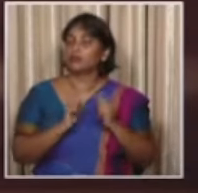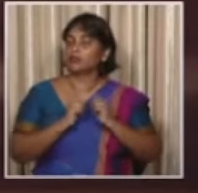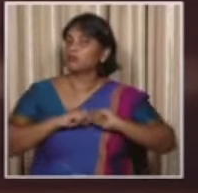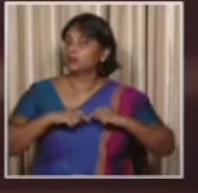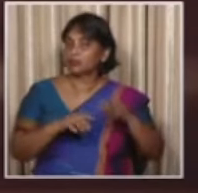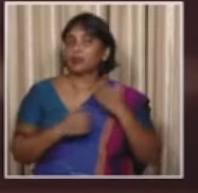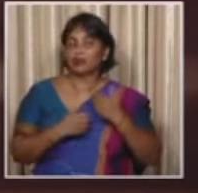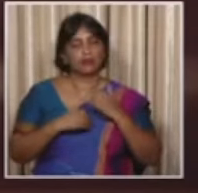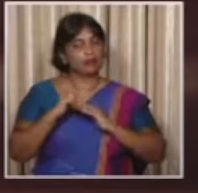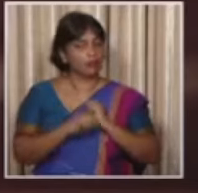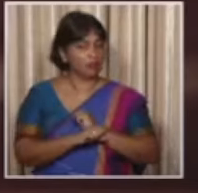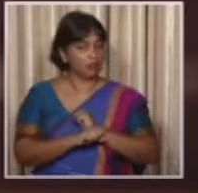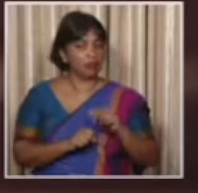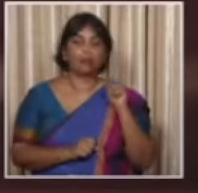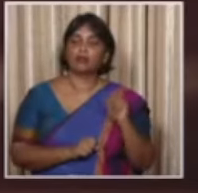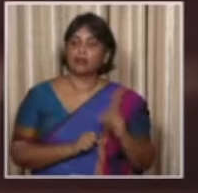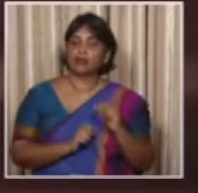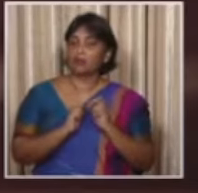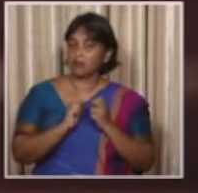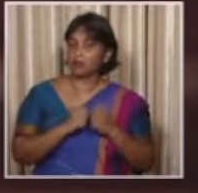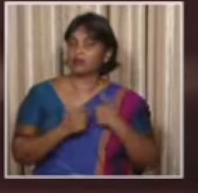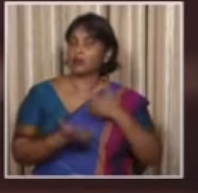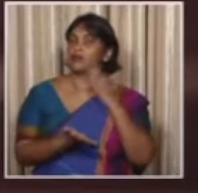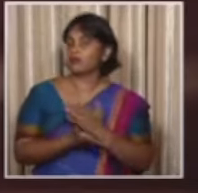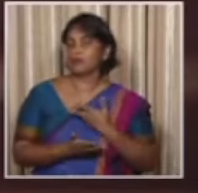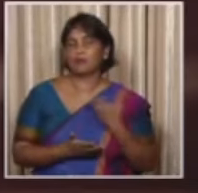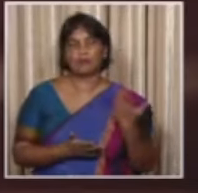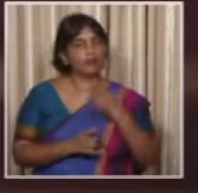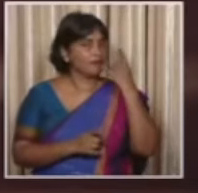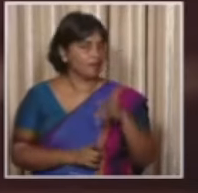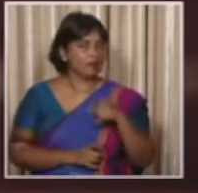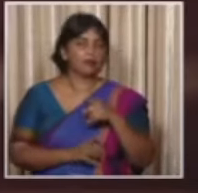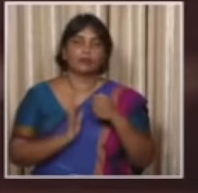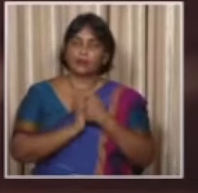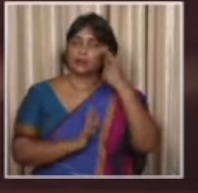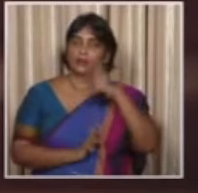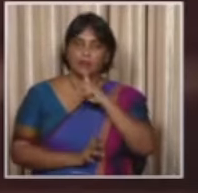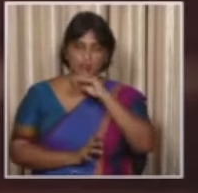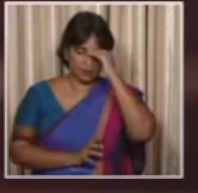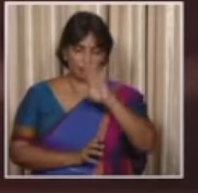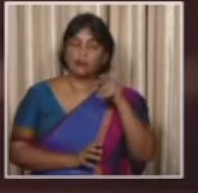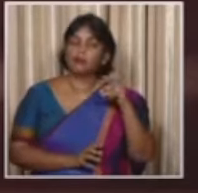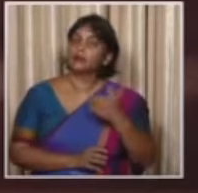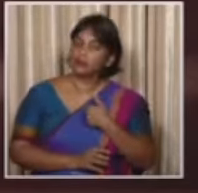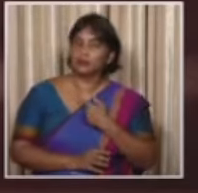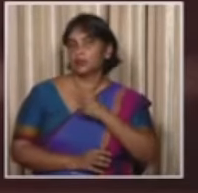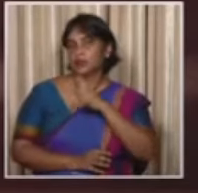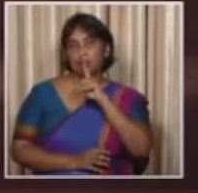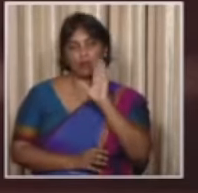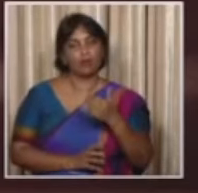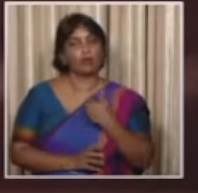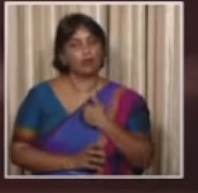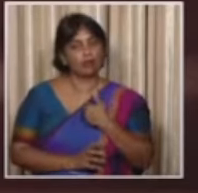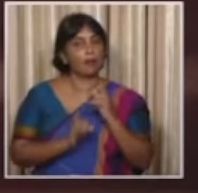ගෙනියන්න අපි ක්‍රියා කරේ නැත්තම් ඒන අර්බුදය අපිට වළක්වන්න බෑ. ඒත් එක්කම ගරු නියෝජ්‍ය කතානායකතුමනි, මට කියන්න ඕනේ